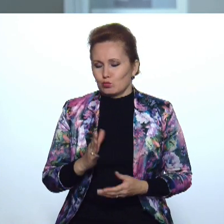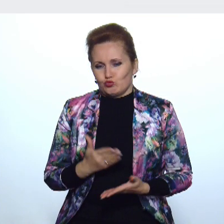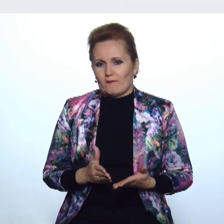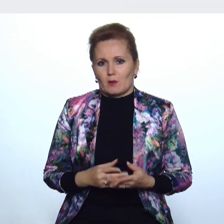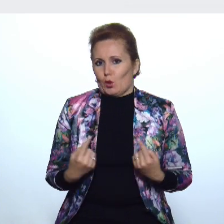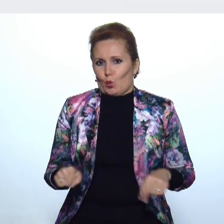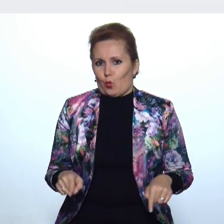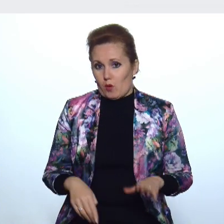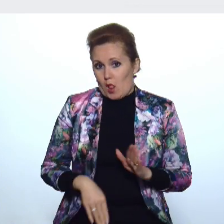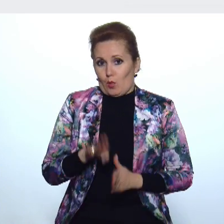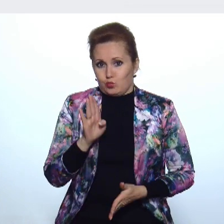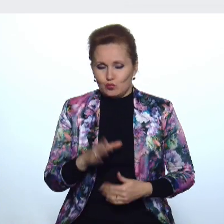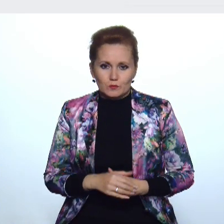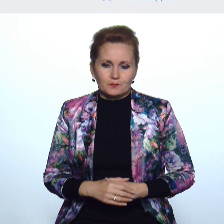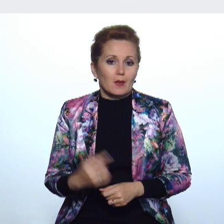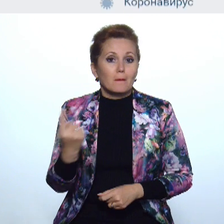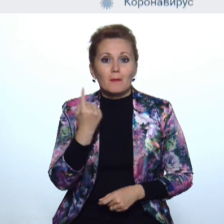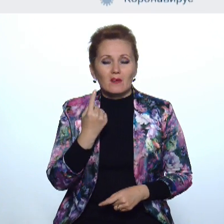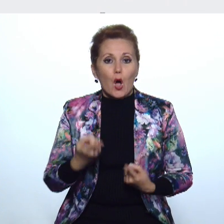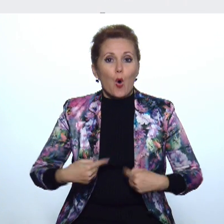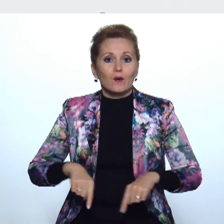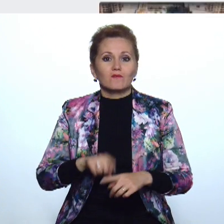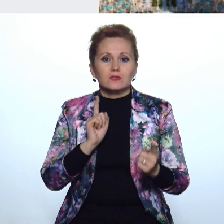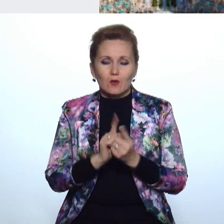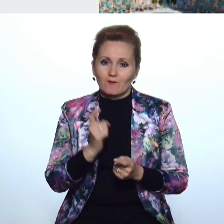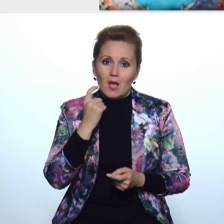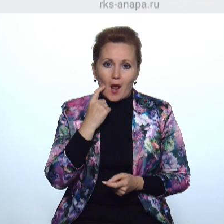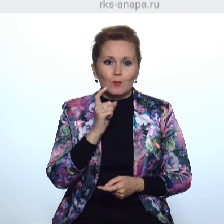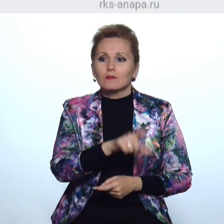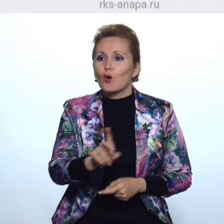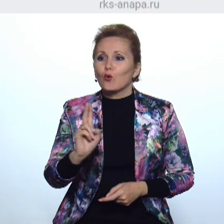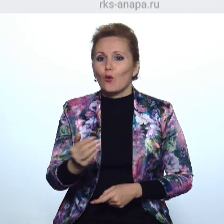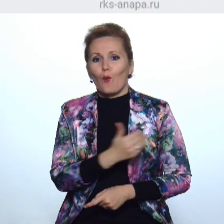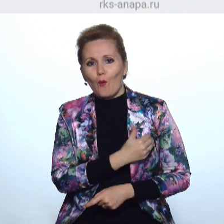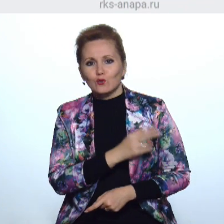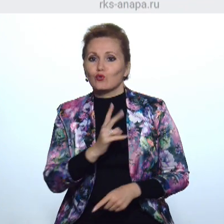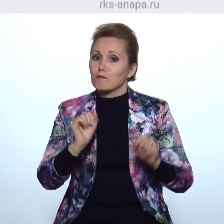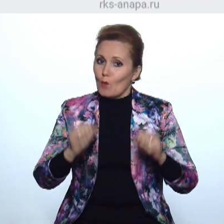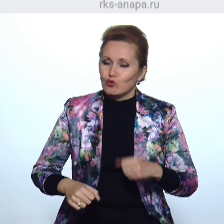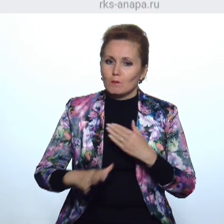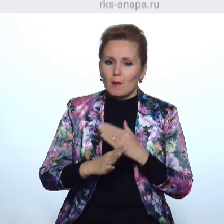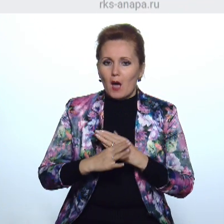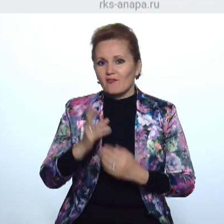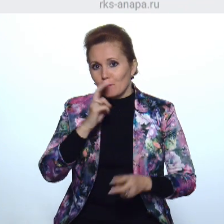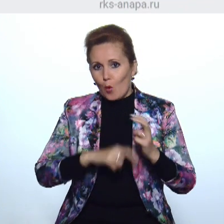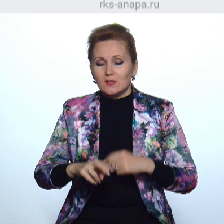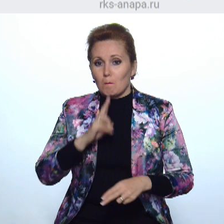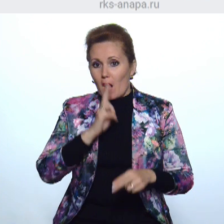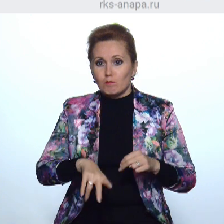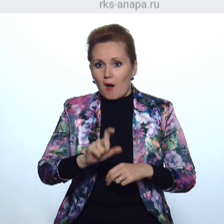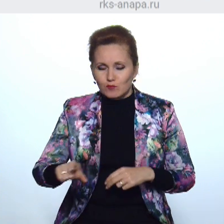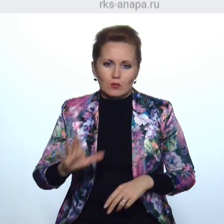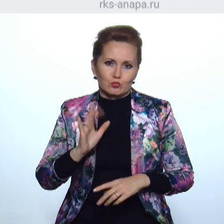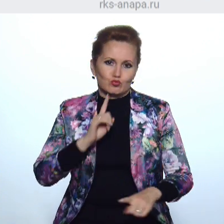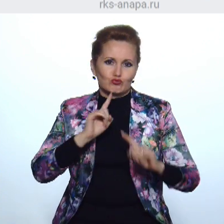совершенно другой. Первая организационная встреча в Сарапуле с теми, кто готов и может помогать в поиске пропавших, пройдет уже завтра.